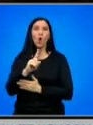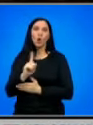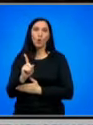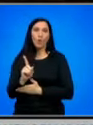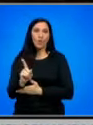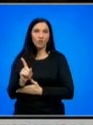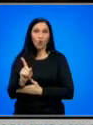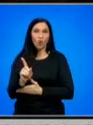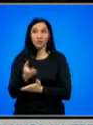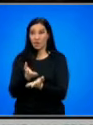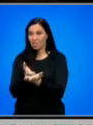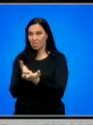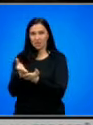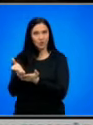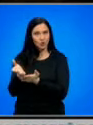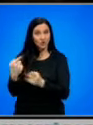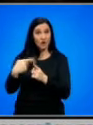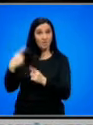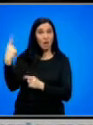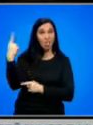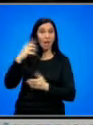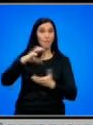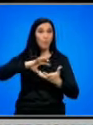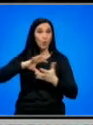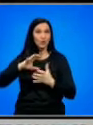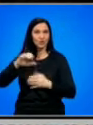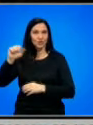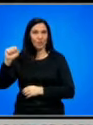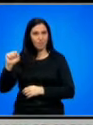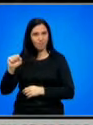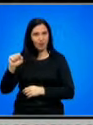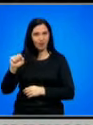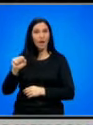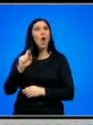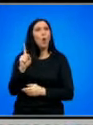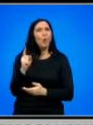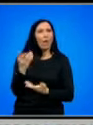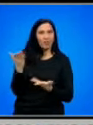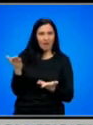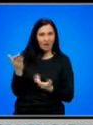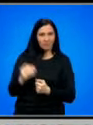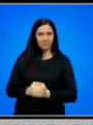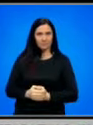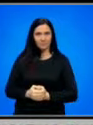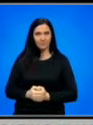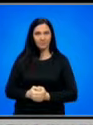се насочвали към една политическа партия. Коя е тя?